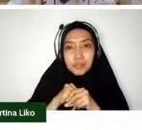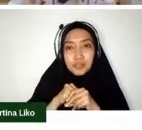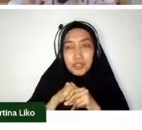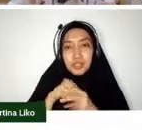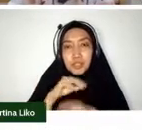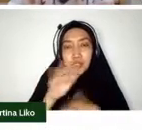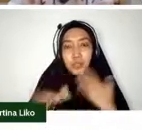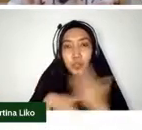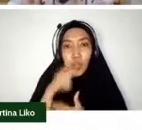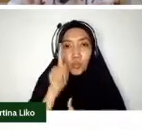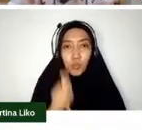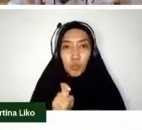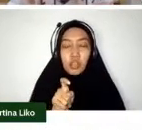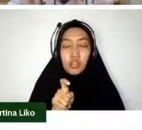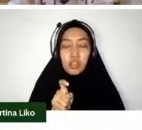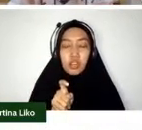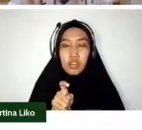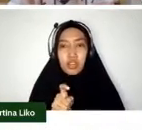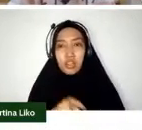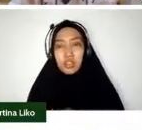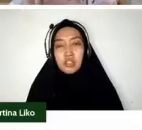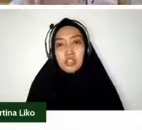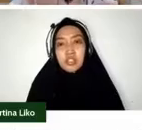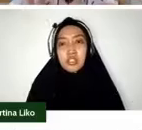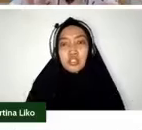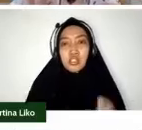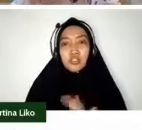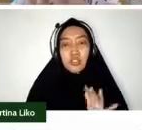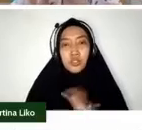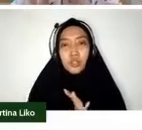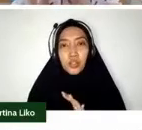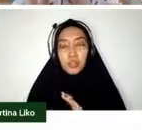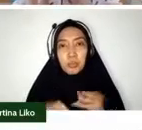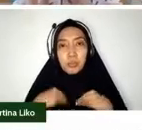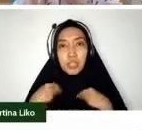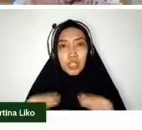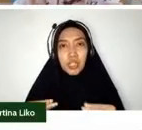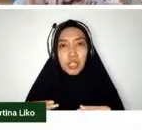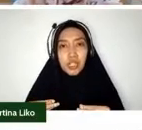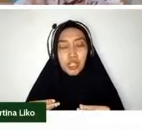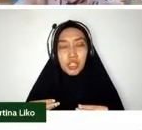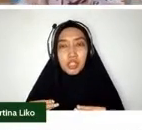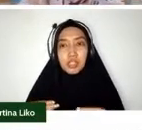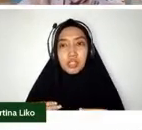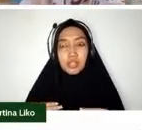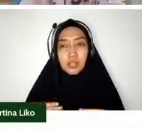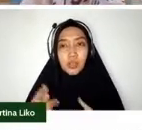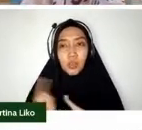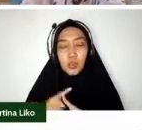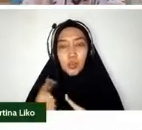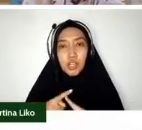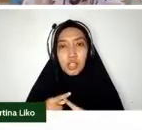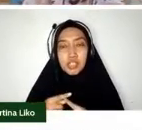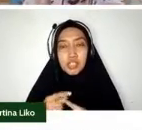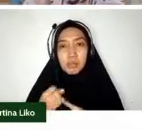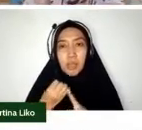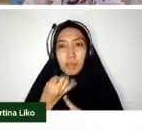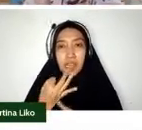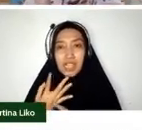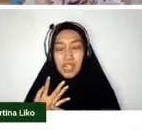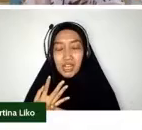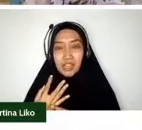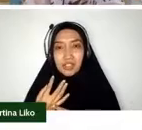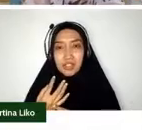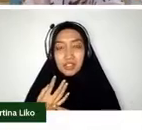kebutuhan siswa gitu kan. Jadi contohnya kita memberikan tugas matematika gitu kan.